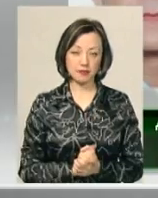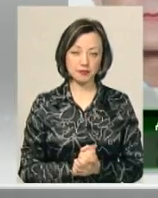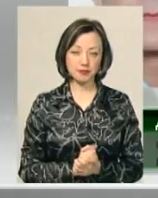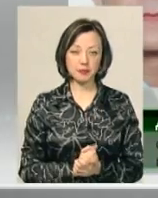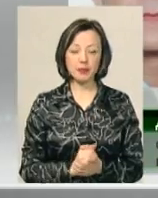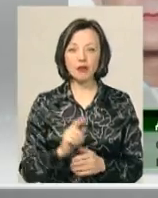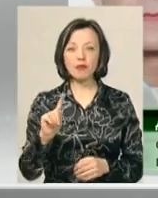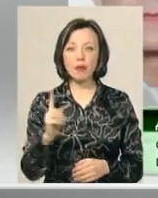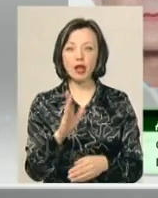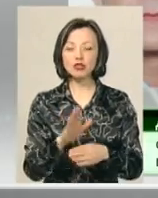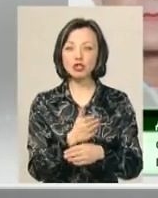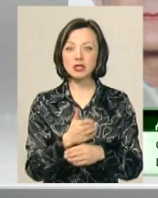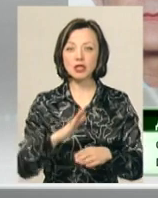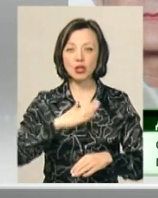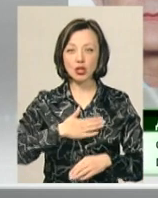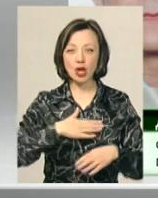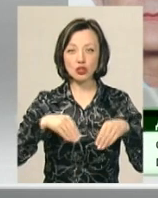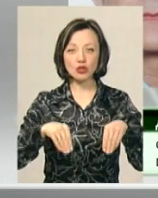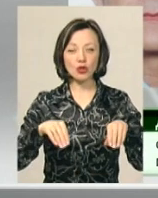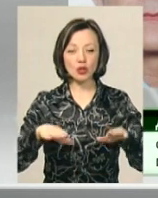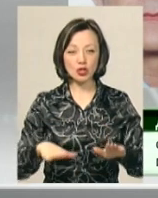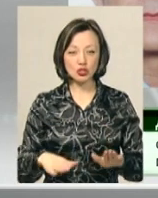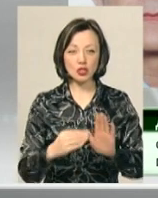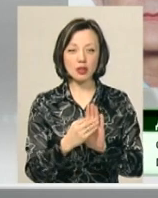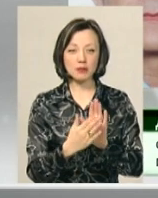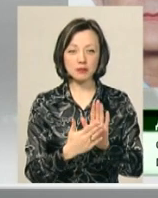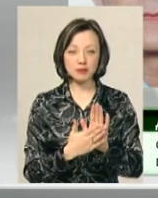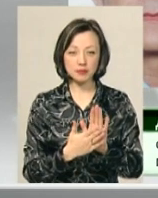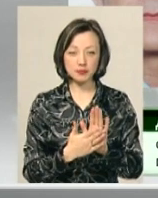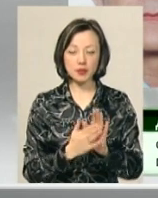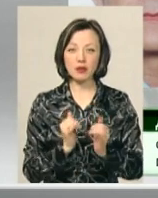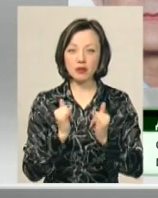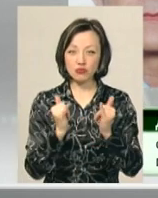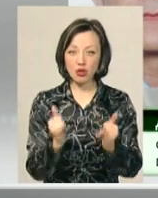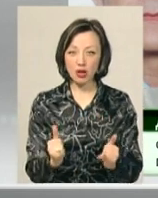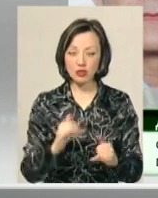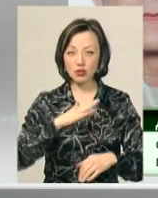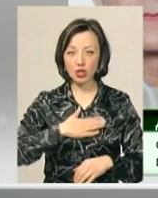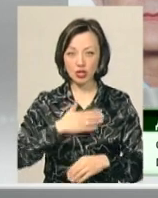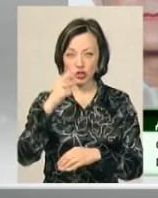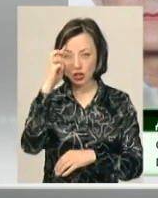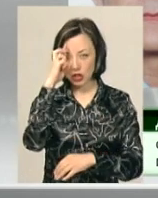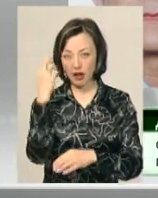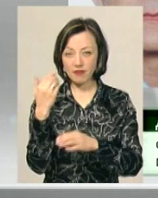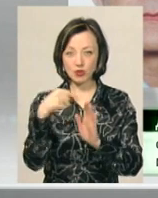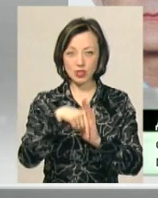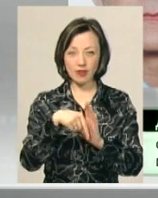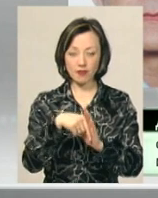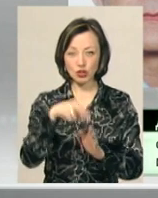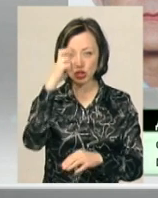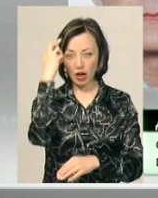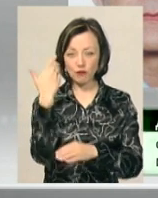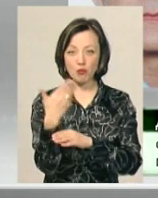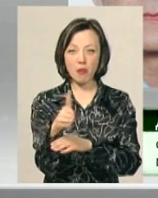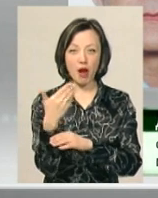У першій частині нашого рішення віддається шана нашій державній символіці, нашому